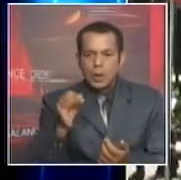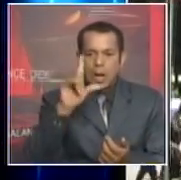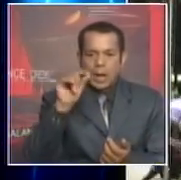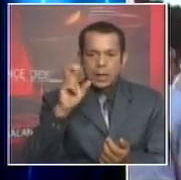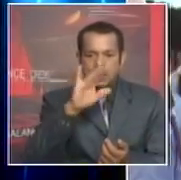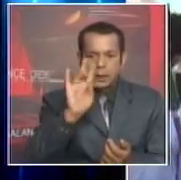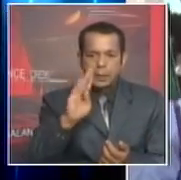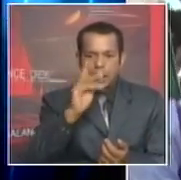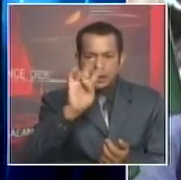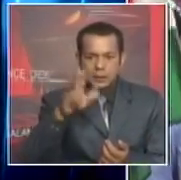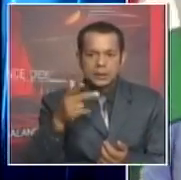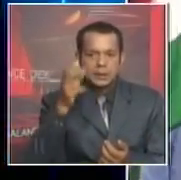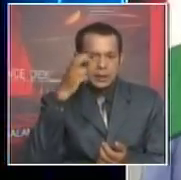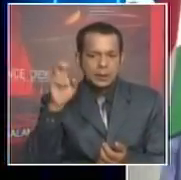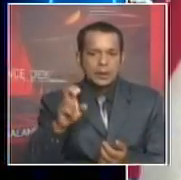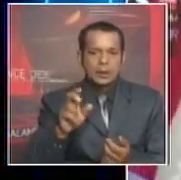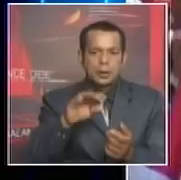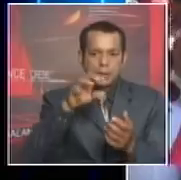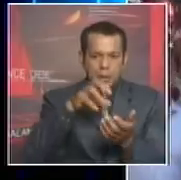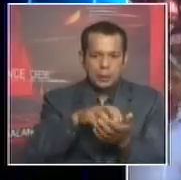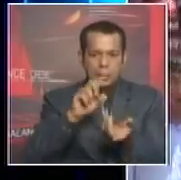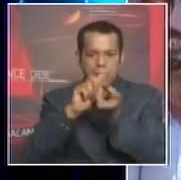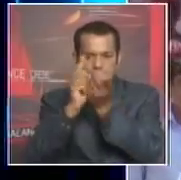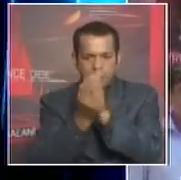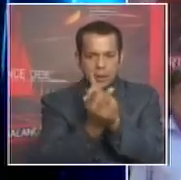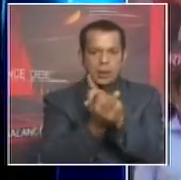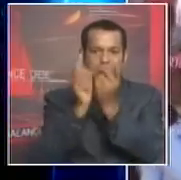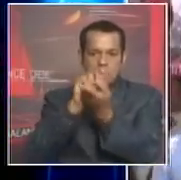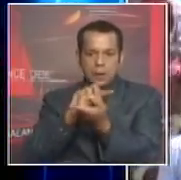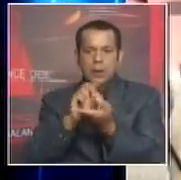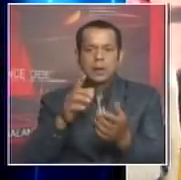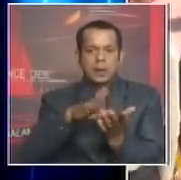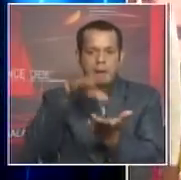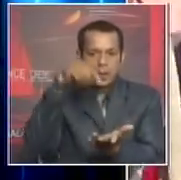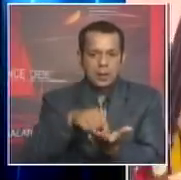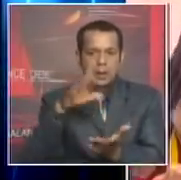दिवस आदिवासी समुदायको बसाई सराई र स्थानान्तरणमा केन्द्रित